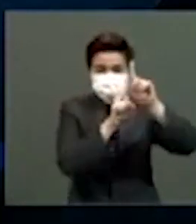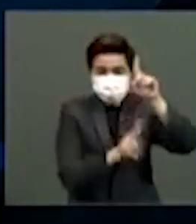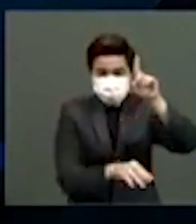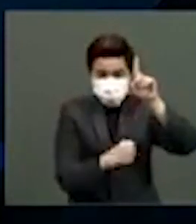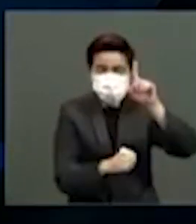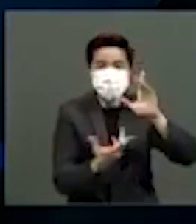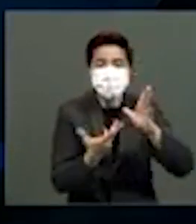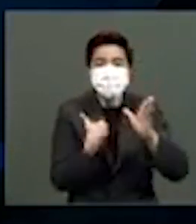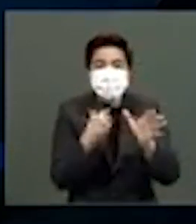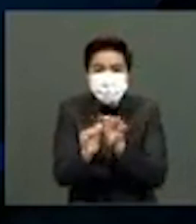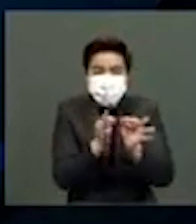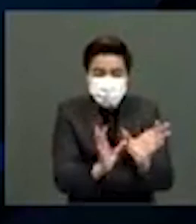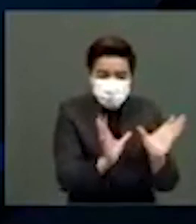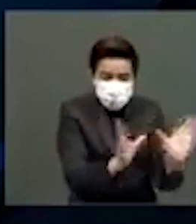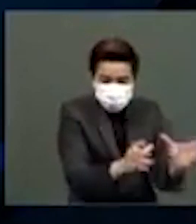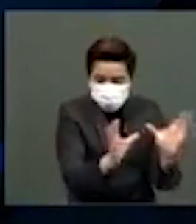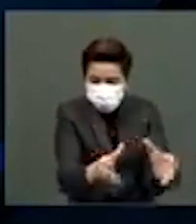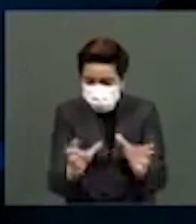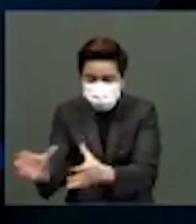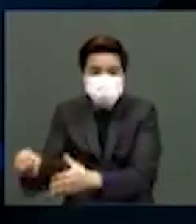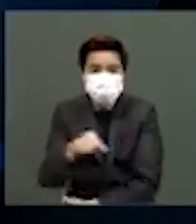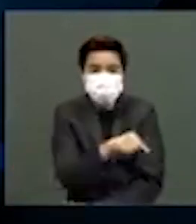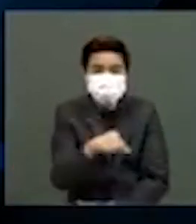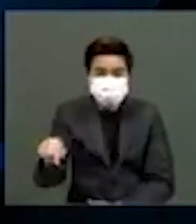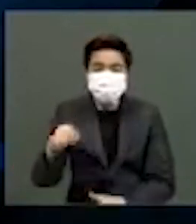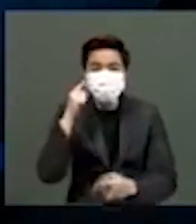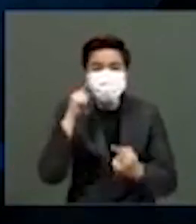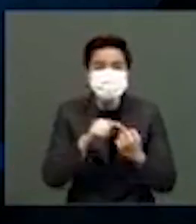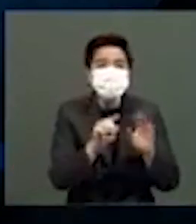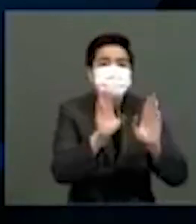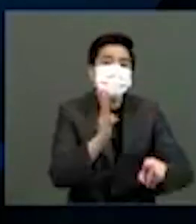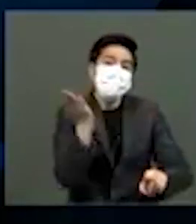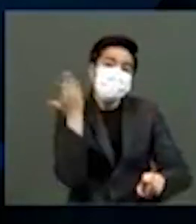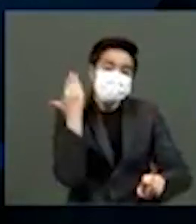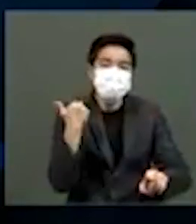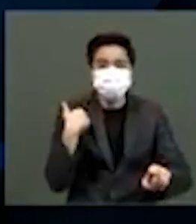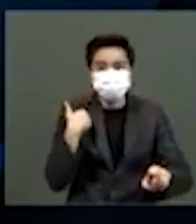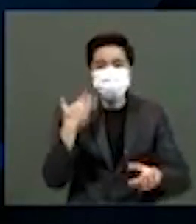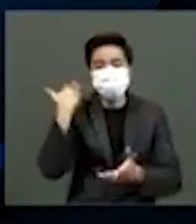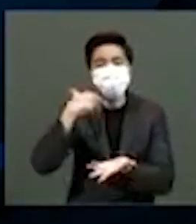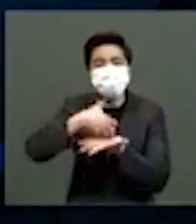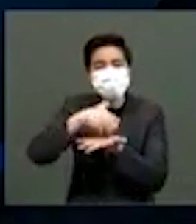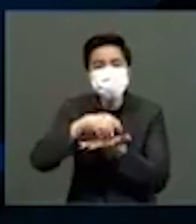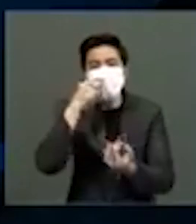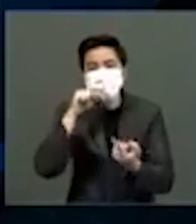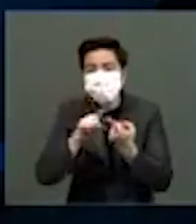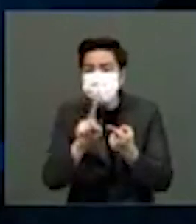จะอธิบายเป็นคลัสเตอร์เป็นกลุ่มก้อนบางอันก็เป็นของเก่าที่ผมเคยนำเรียนมานะครับไม่ว่าจะเป็นเรื่อง